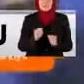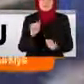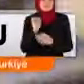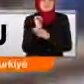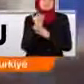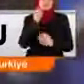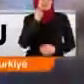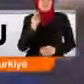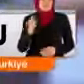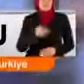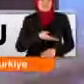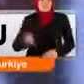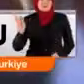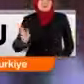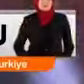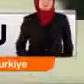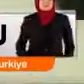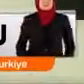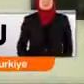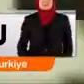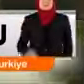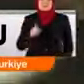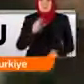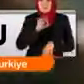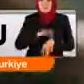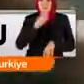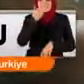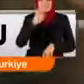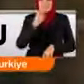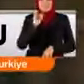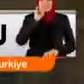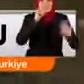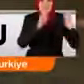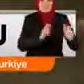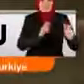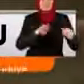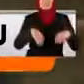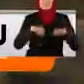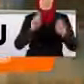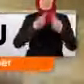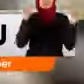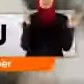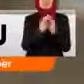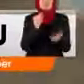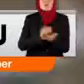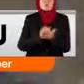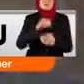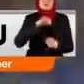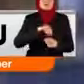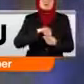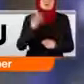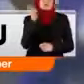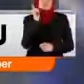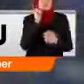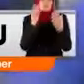atlattı o anlar sadece İtalya'da değil dünya basınında da ses getirdi bilim